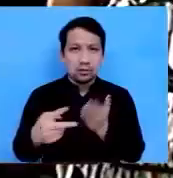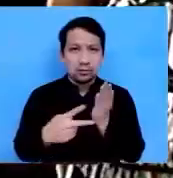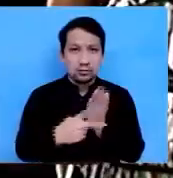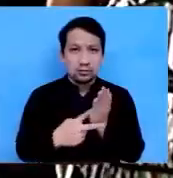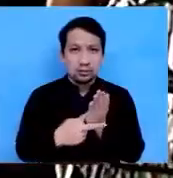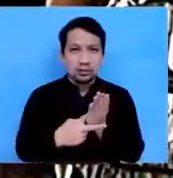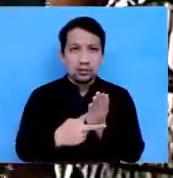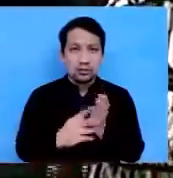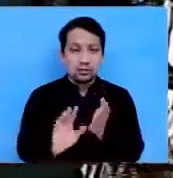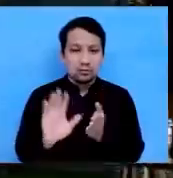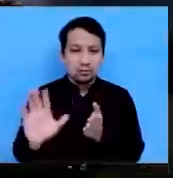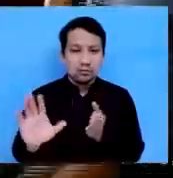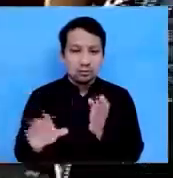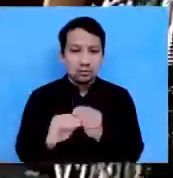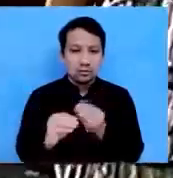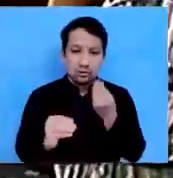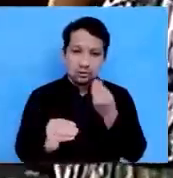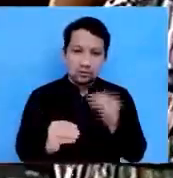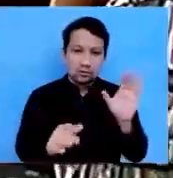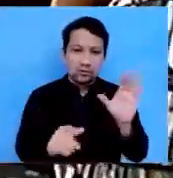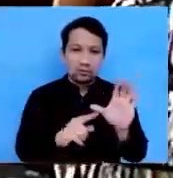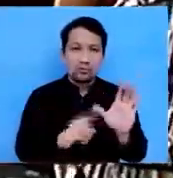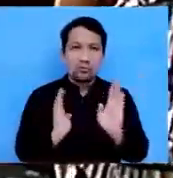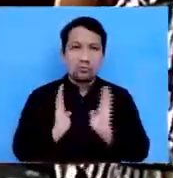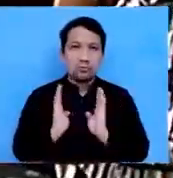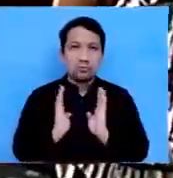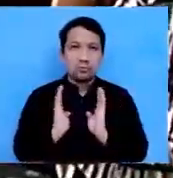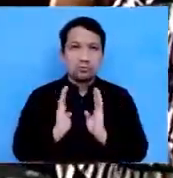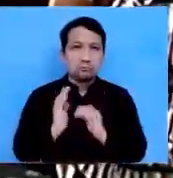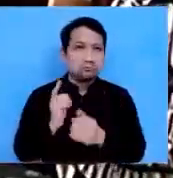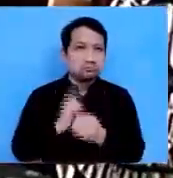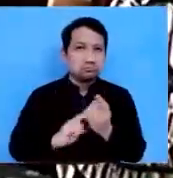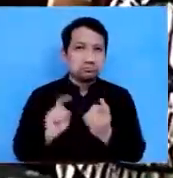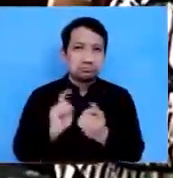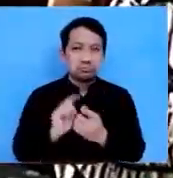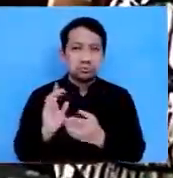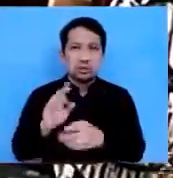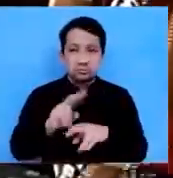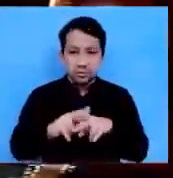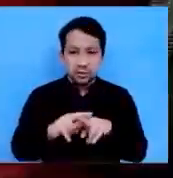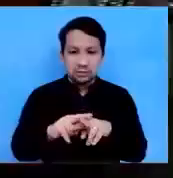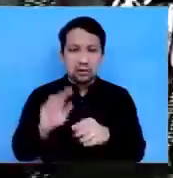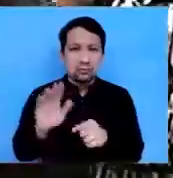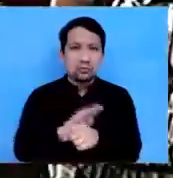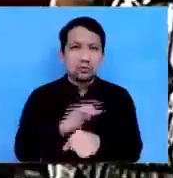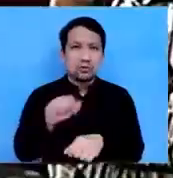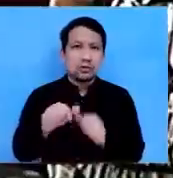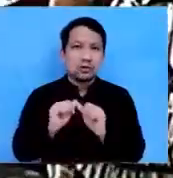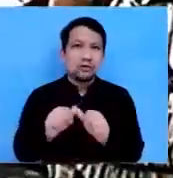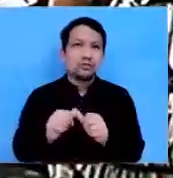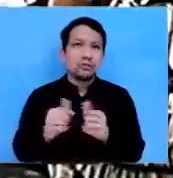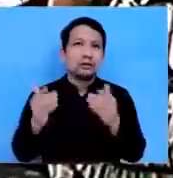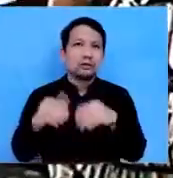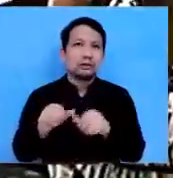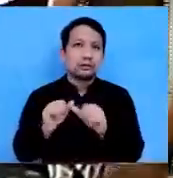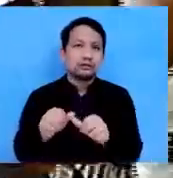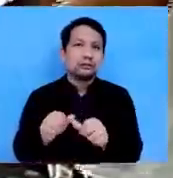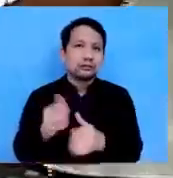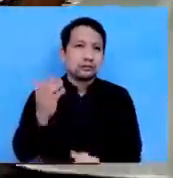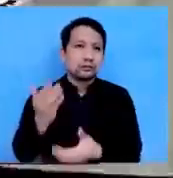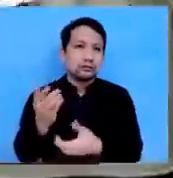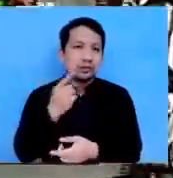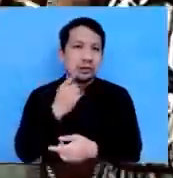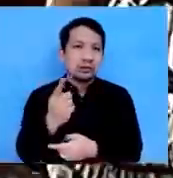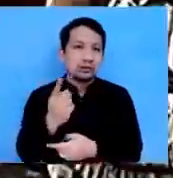sa biyahe nga na Baguio, specifically Baguio and Pangasinan na fully booked na, chance passengers na lang. Pero ang sinasabi nga